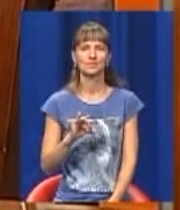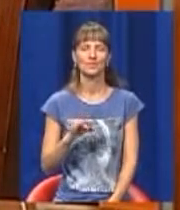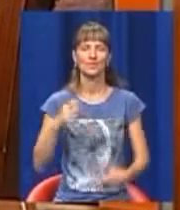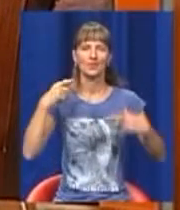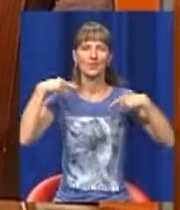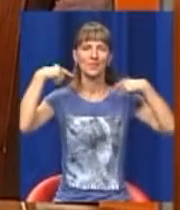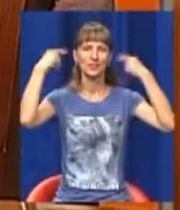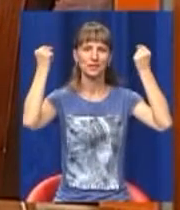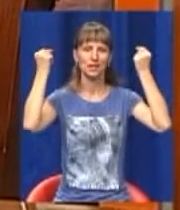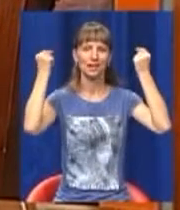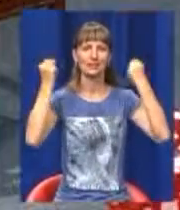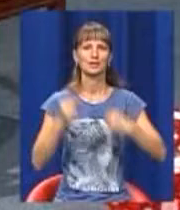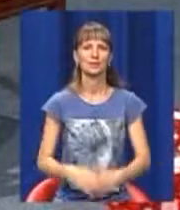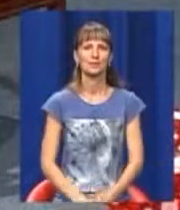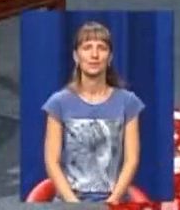овчарки.